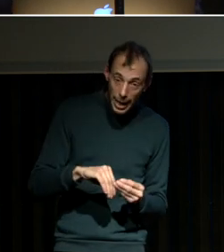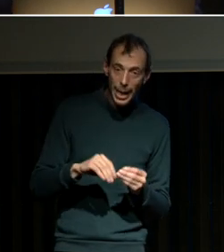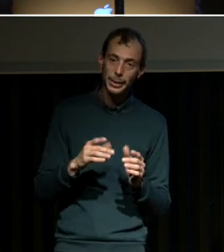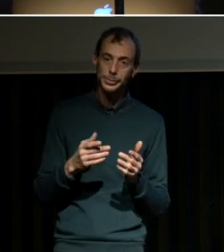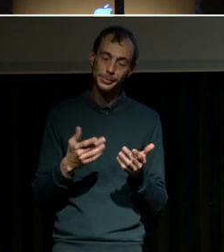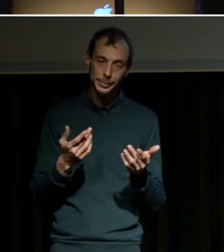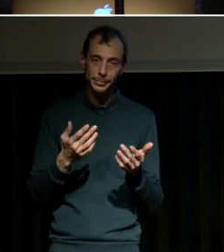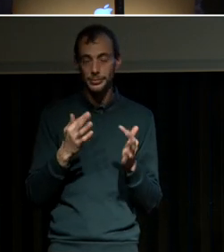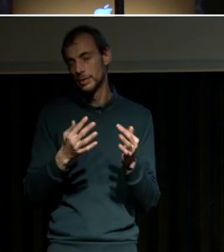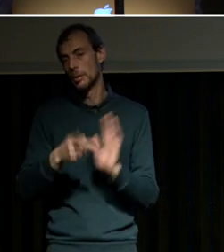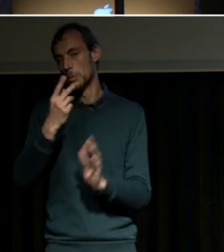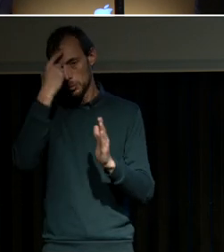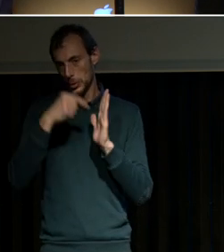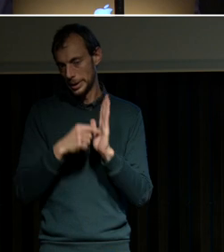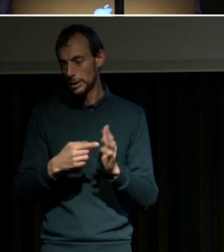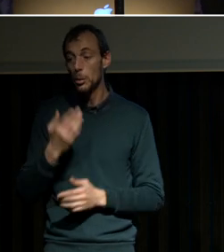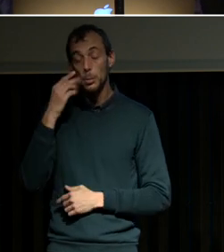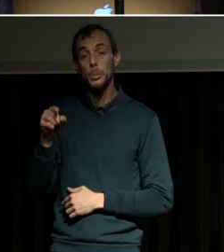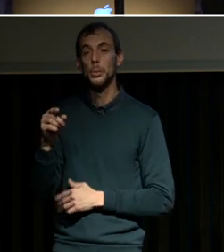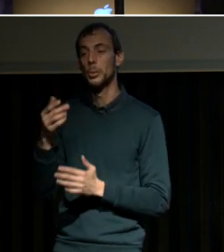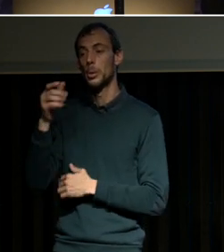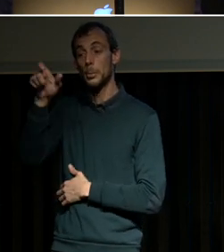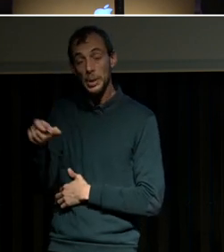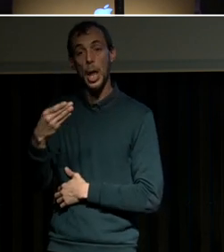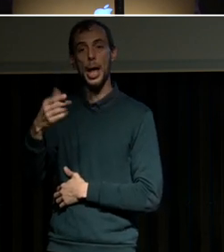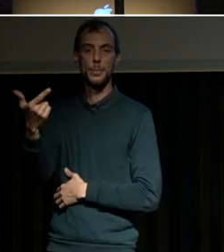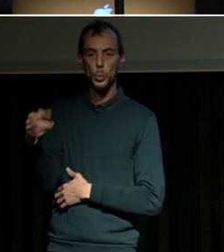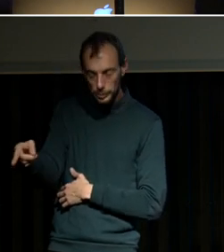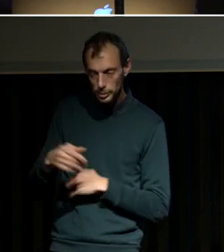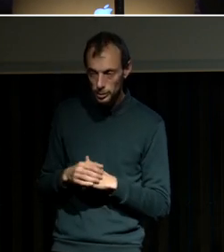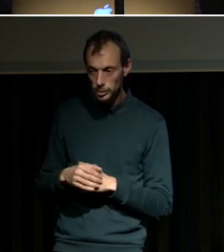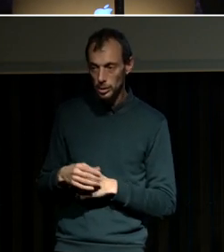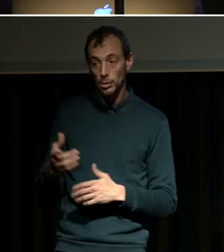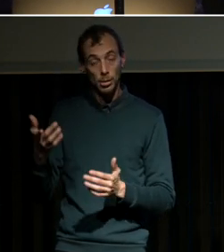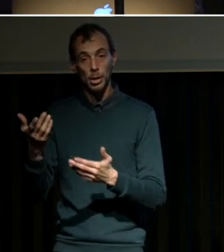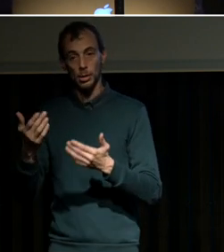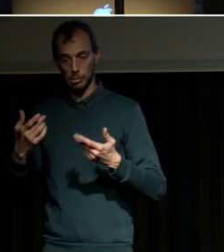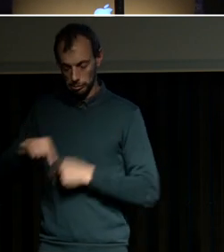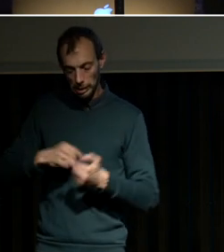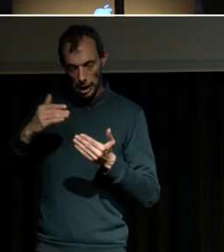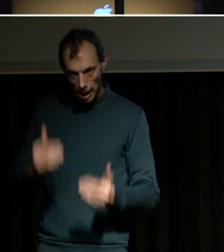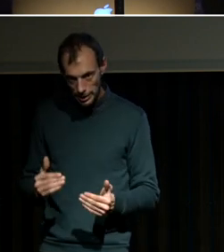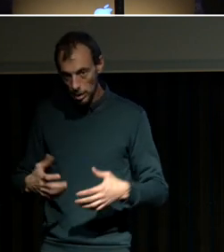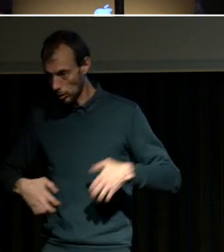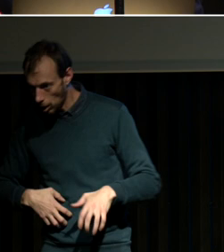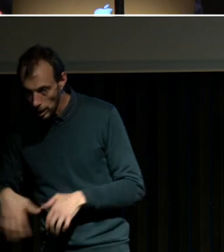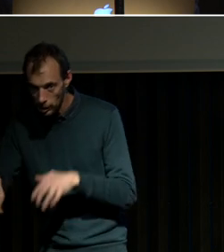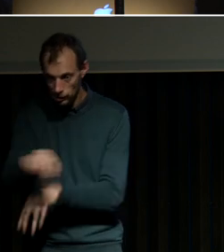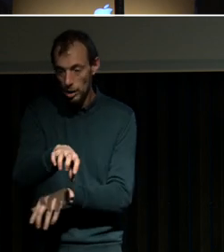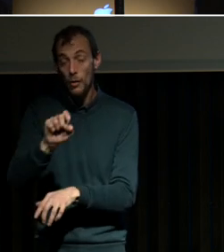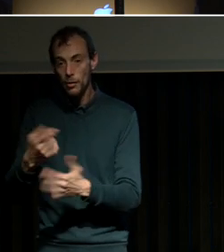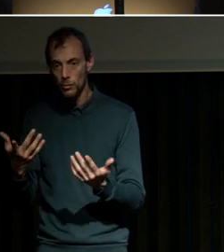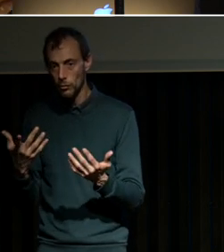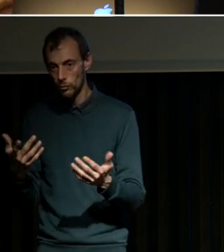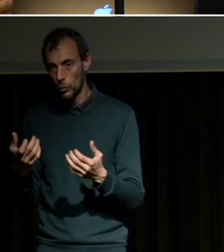M2, entre le moment où la personne fait son arrêt circulatoire et le moment où les organes doivent être explantés, il ne doit pas se passer plus de 4 heures. Ça